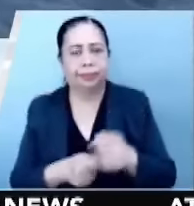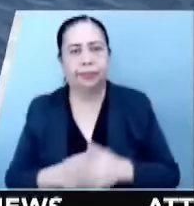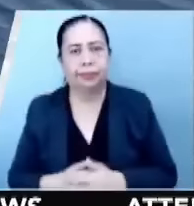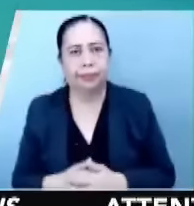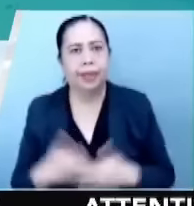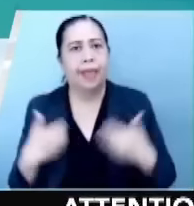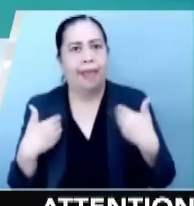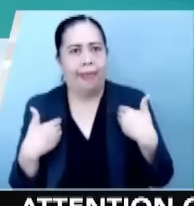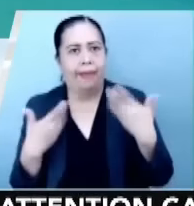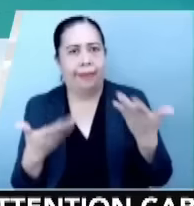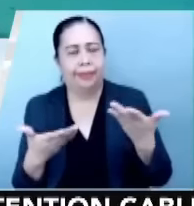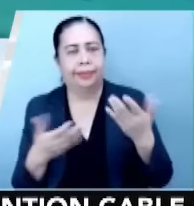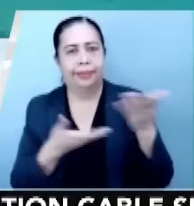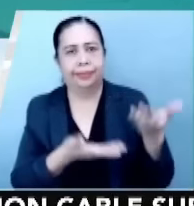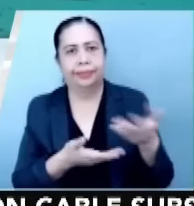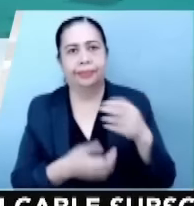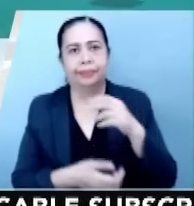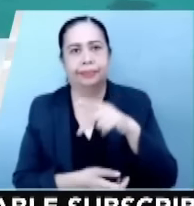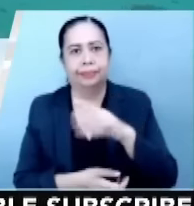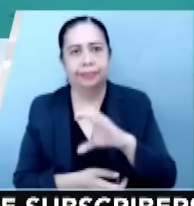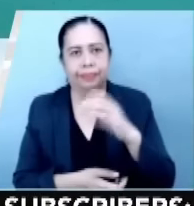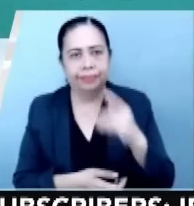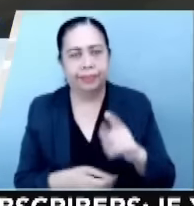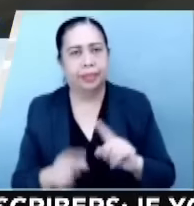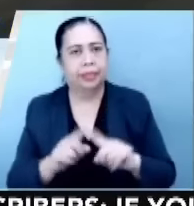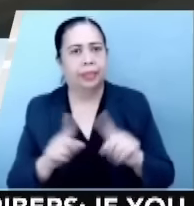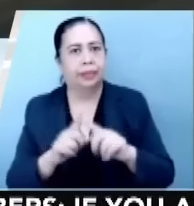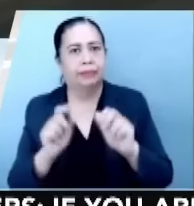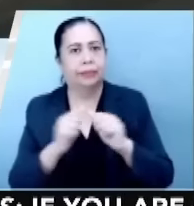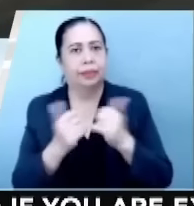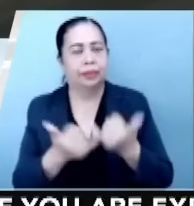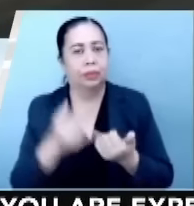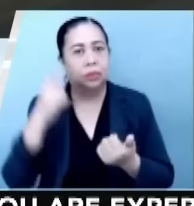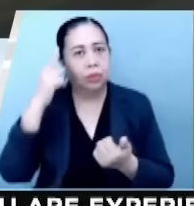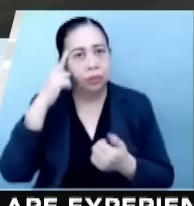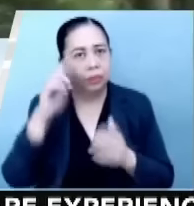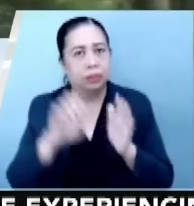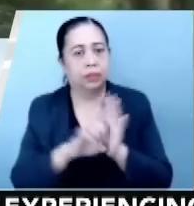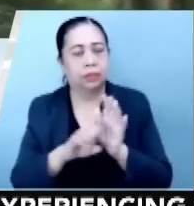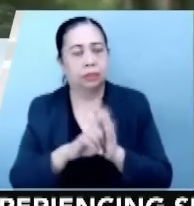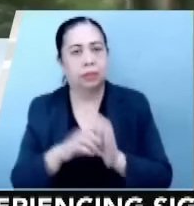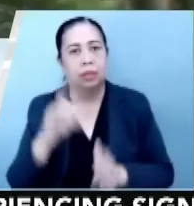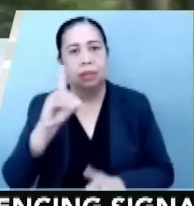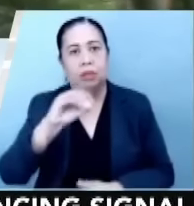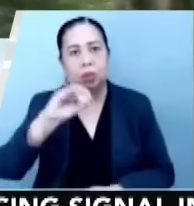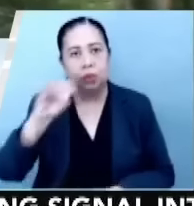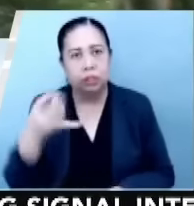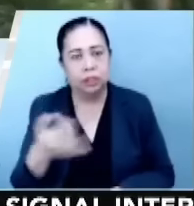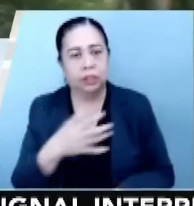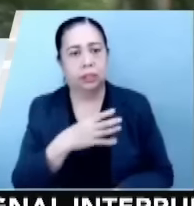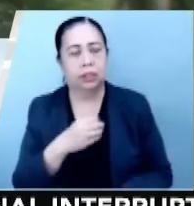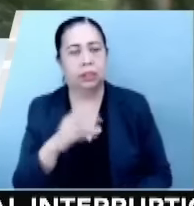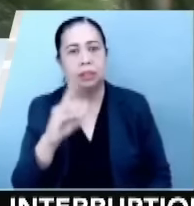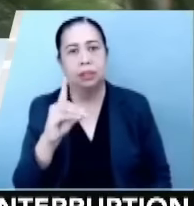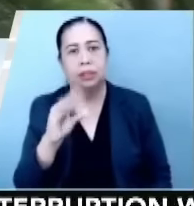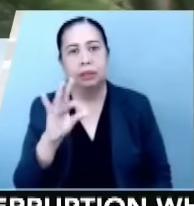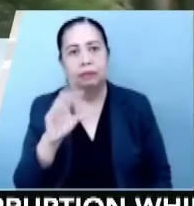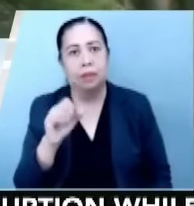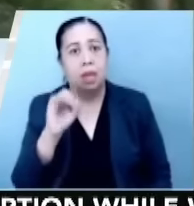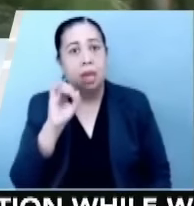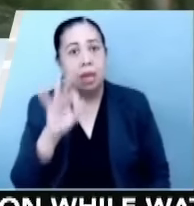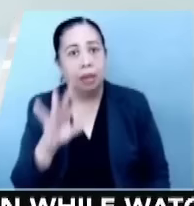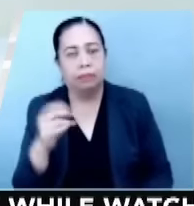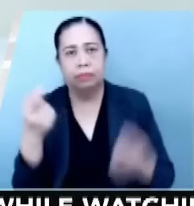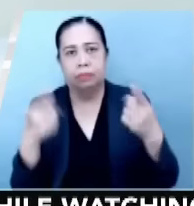ang Philippine Coast Guard at iba pang ahensya ng pamahalaan tulad ng Department of Justice at Department of Foreign Affairs kung may mangyayari